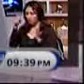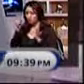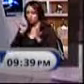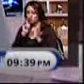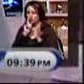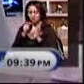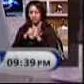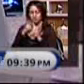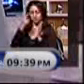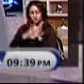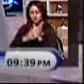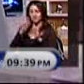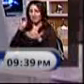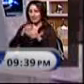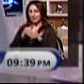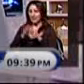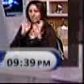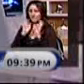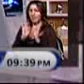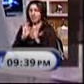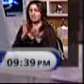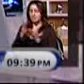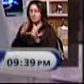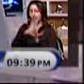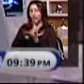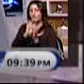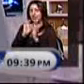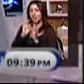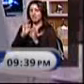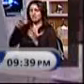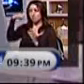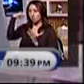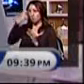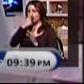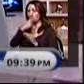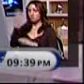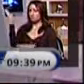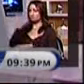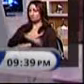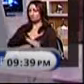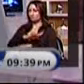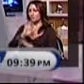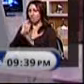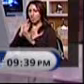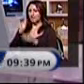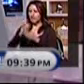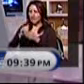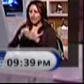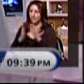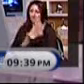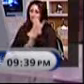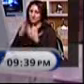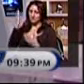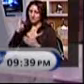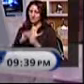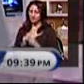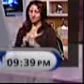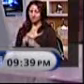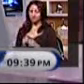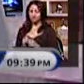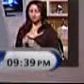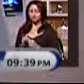ايه انتخابات مبكرة، وقول له ده من حقنا، بتلاقي الناس على طول راحت موقعة واخبار حضرتك. فالفكرة انه الناس بس في